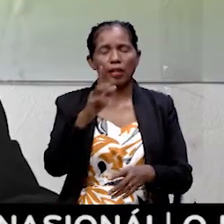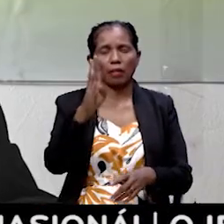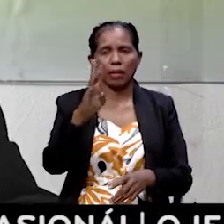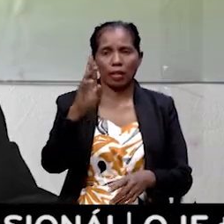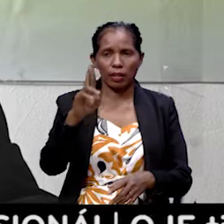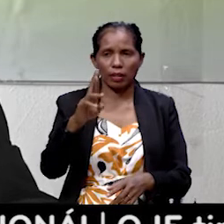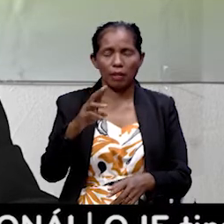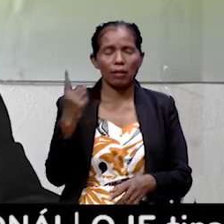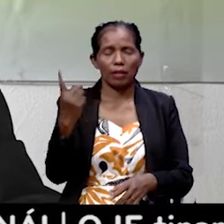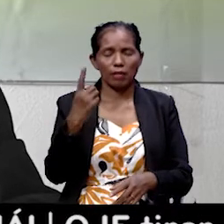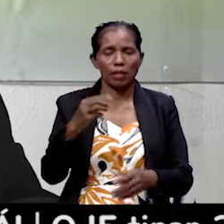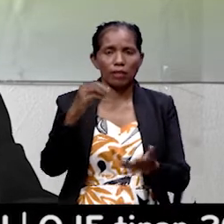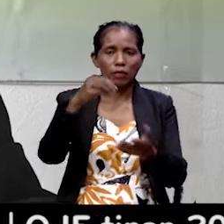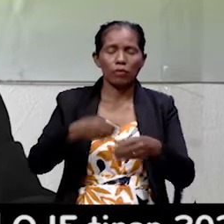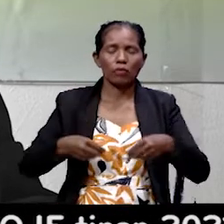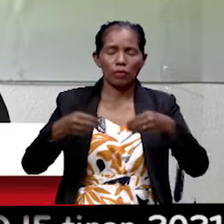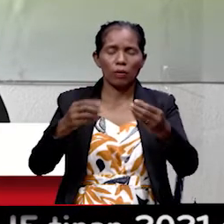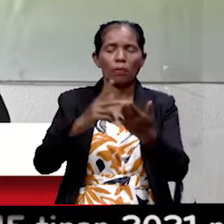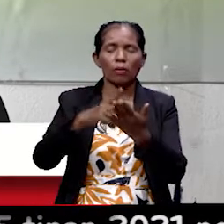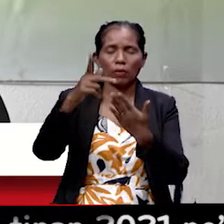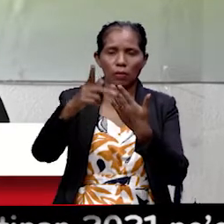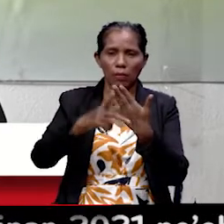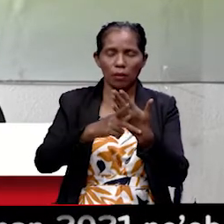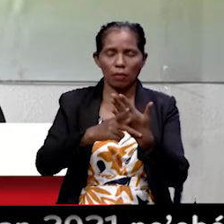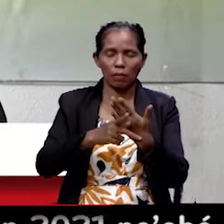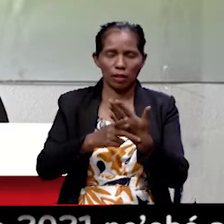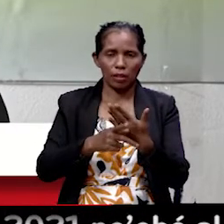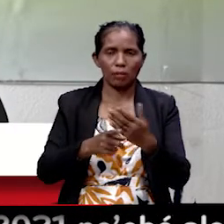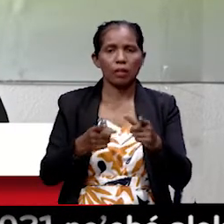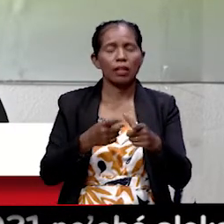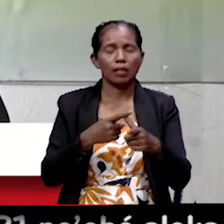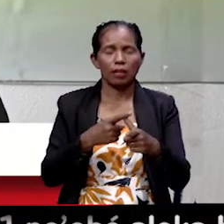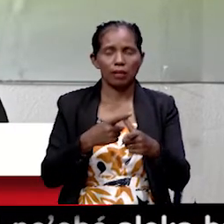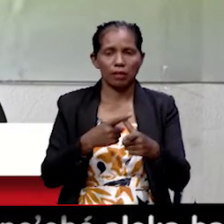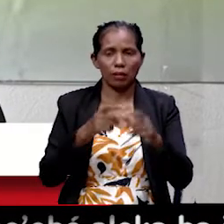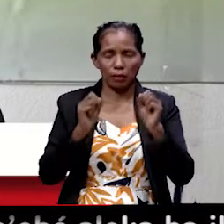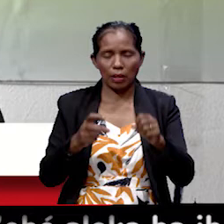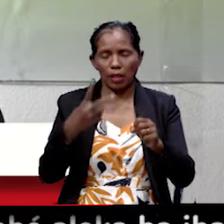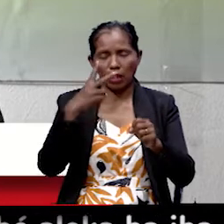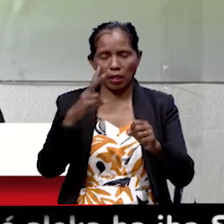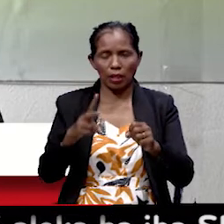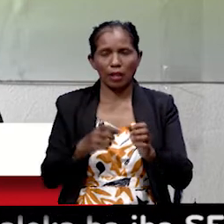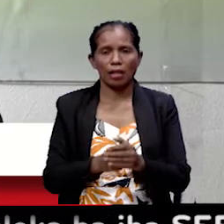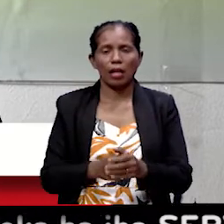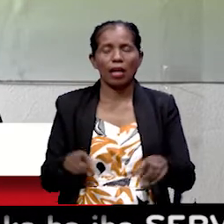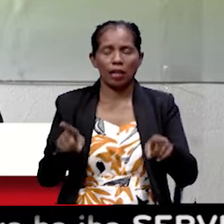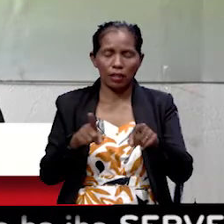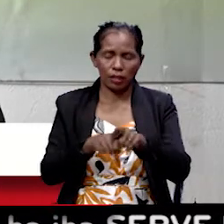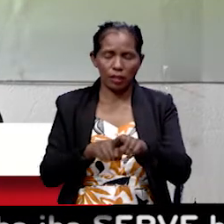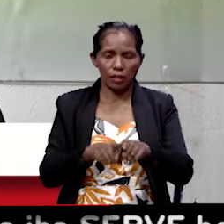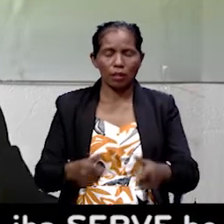menawarkan program, ya, terutama yang mendasar, yang dapat menyentuh kehidupan masyarakat dan rakyat